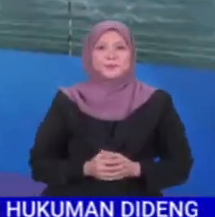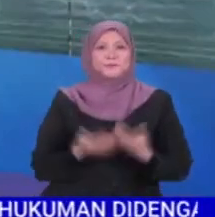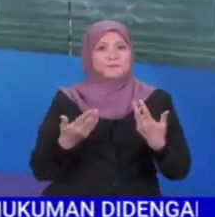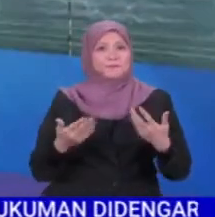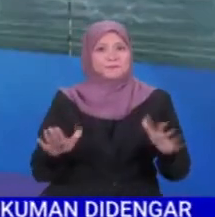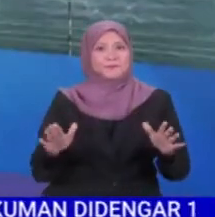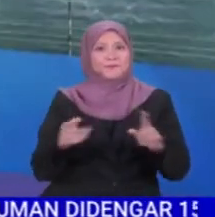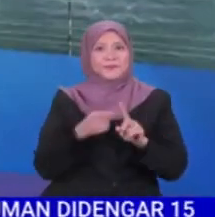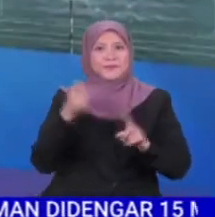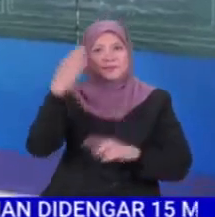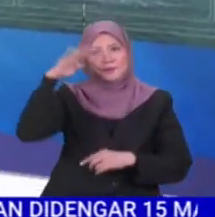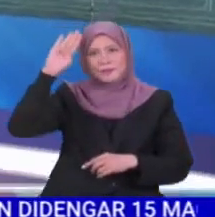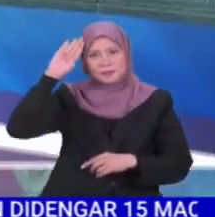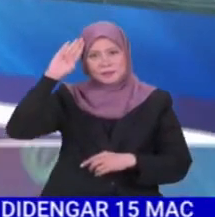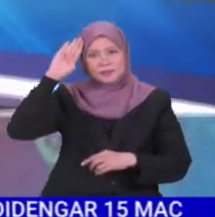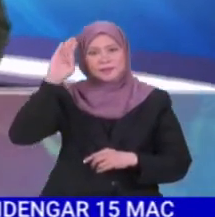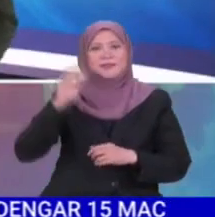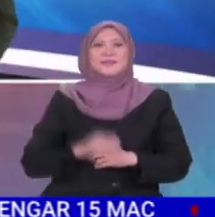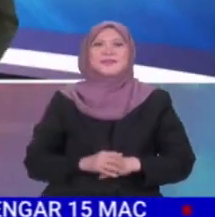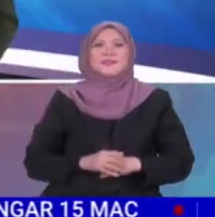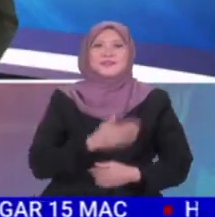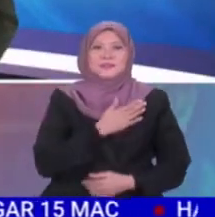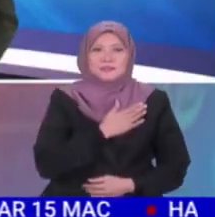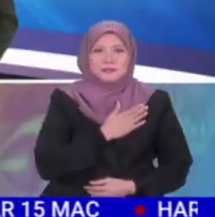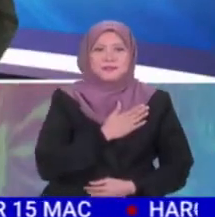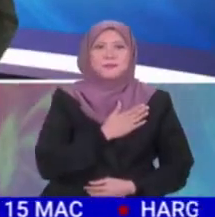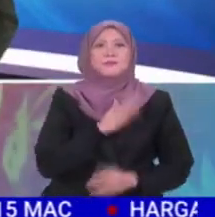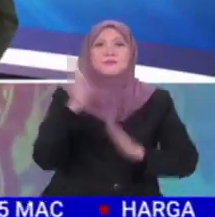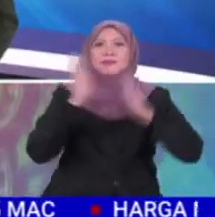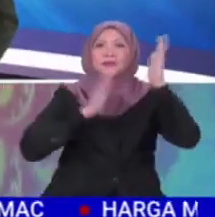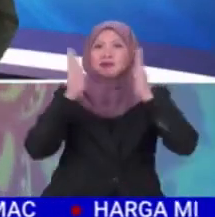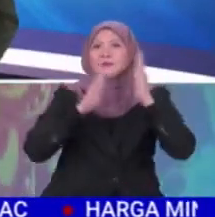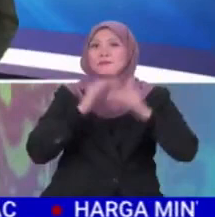Sekian paparan berita dari Perlis hari ini. Salam Malaysia Madani,